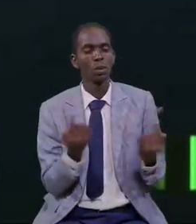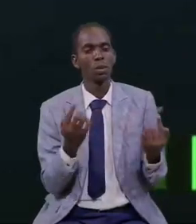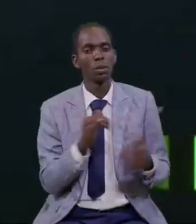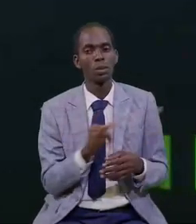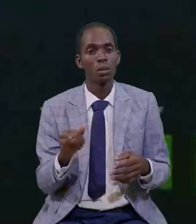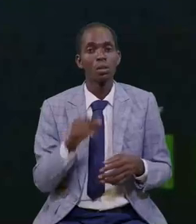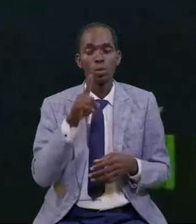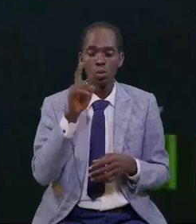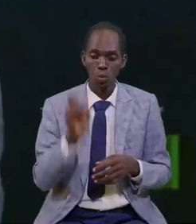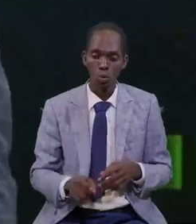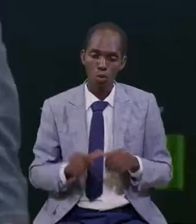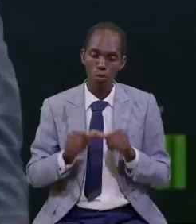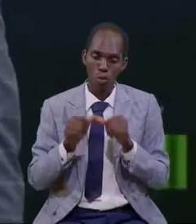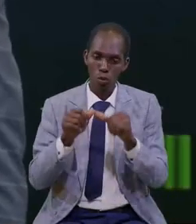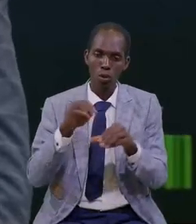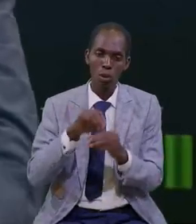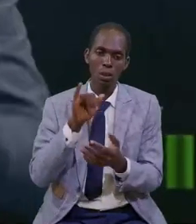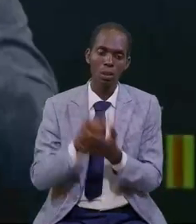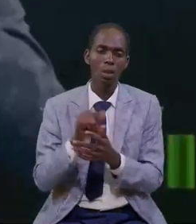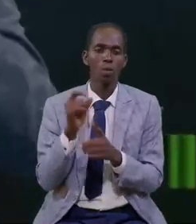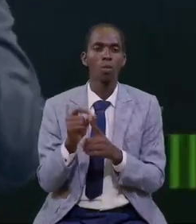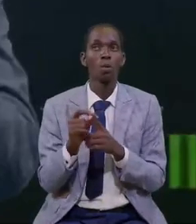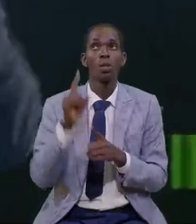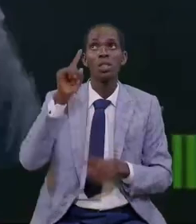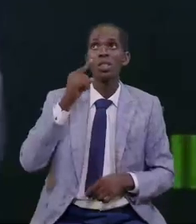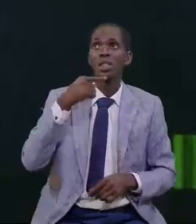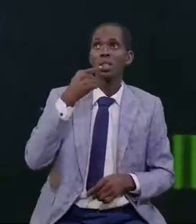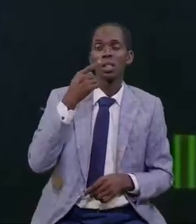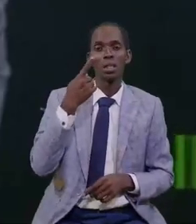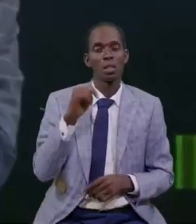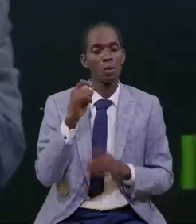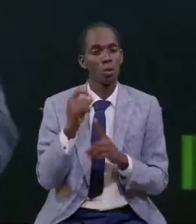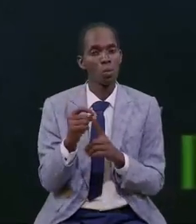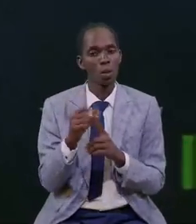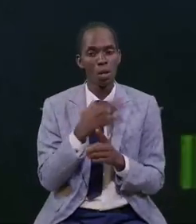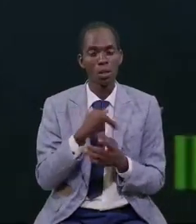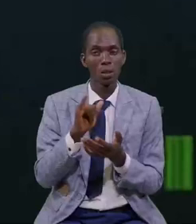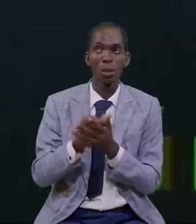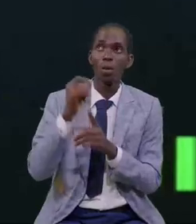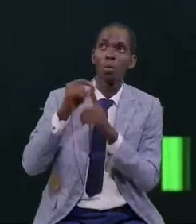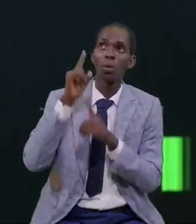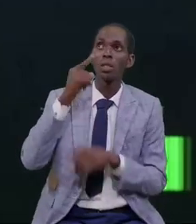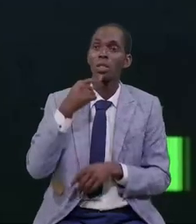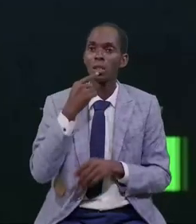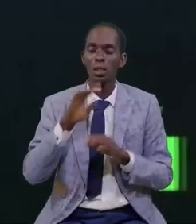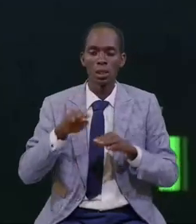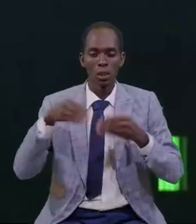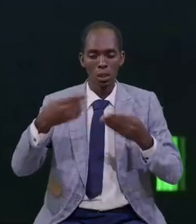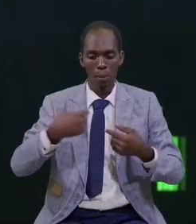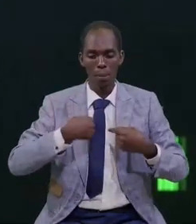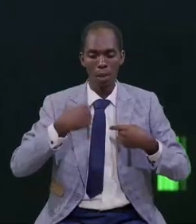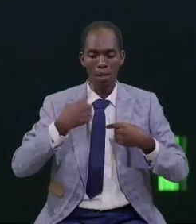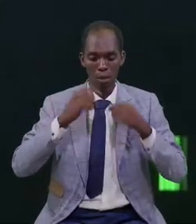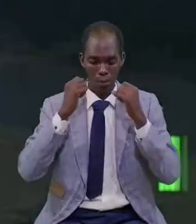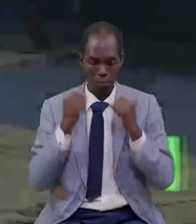dois continuer en cela il a déclaré la parole et sa parole qu'il a déclaré m'a donné le